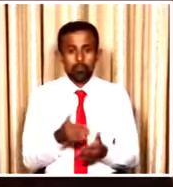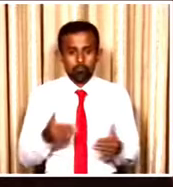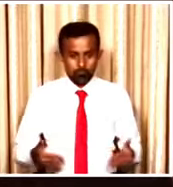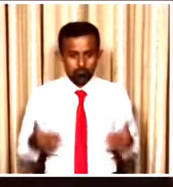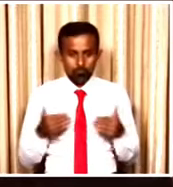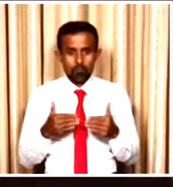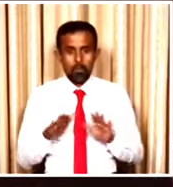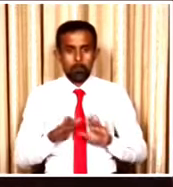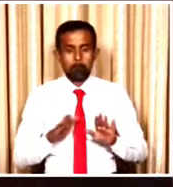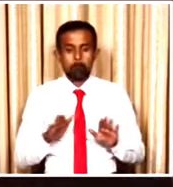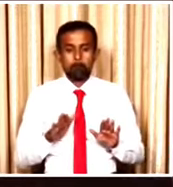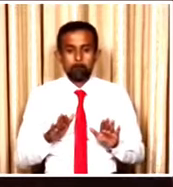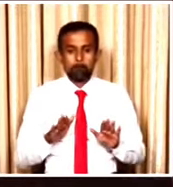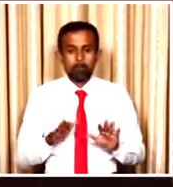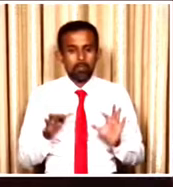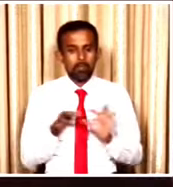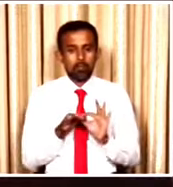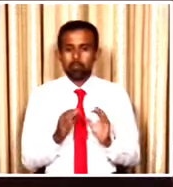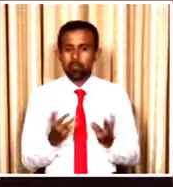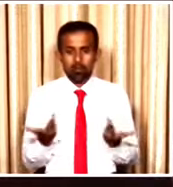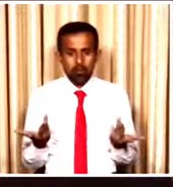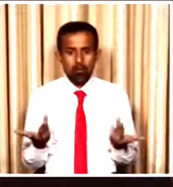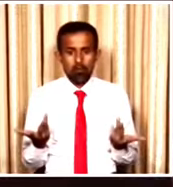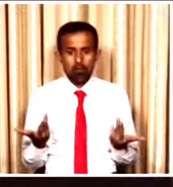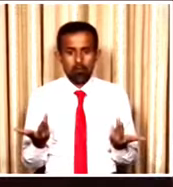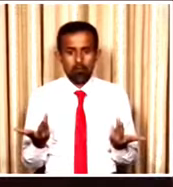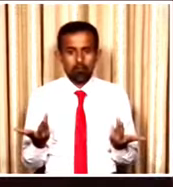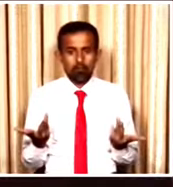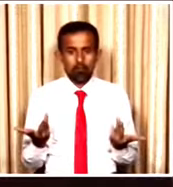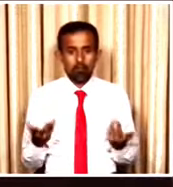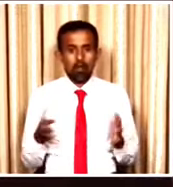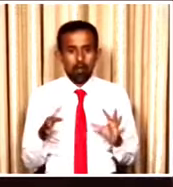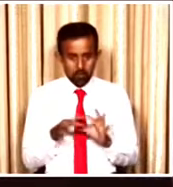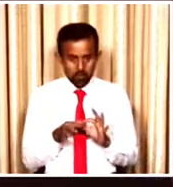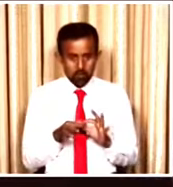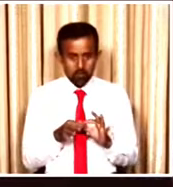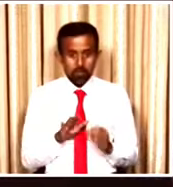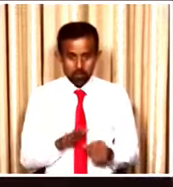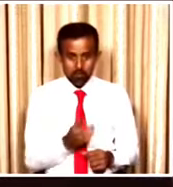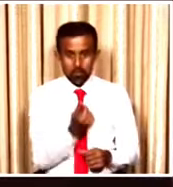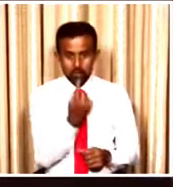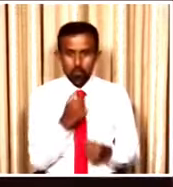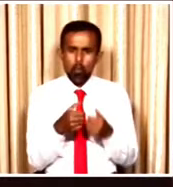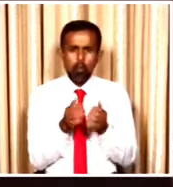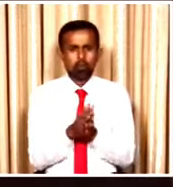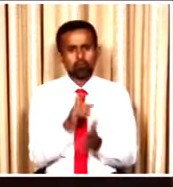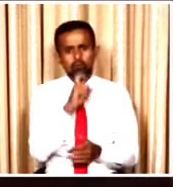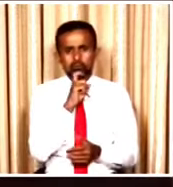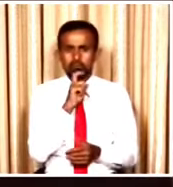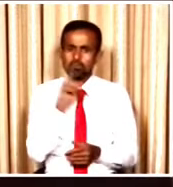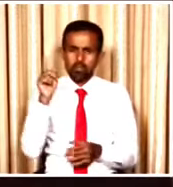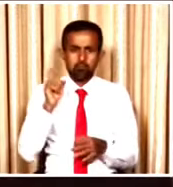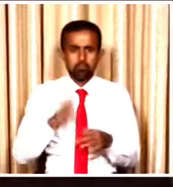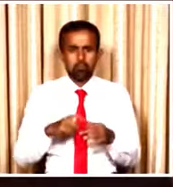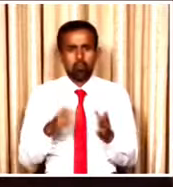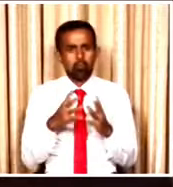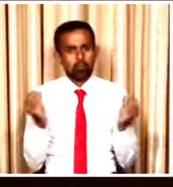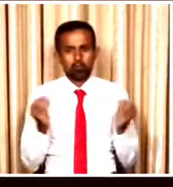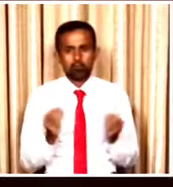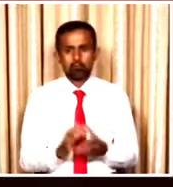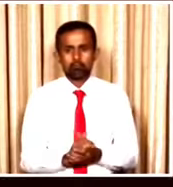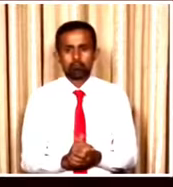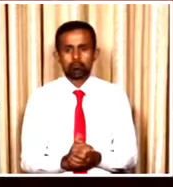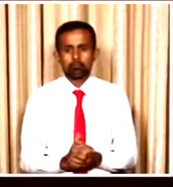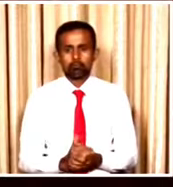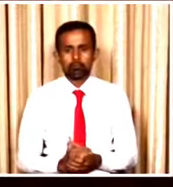වර්තමානයේ පරිපාලනයට මොනම ආකාරයකට අදාළ වෙන්නේ නැහැ. ඉතින් ඒක අදාළ වෙනවා කියලා කියනවා නම් ගිහිල්ලා ඕන කෙනෙකුට ගිහිල්ලා අධිකරණයට ගිහිල්ලා ප්‍රශ්න. හරි හරි එතකොට මේක විවාදය